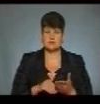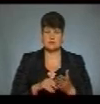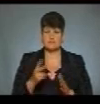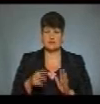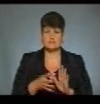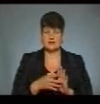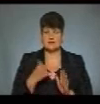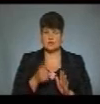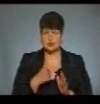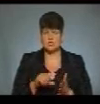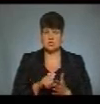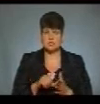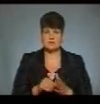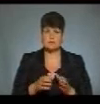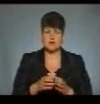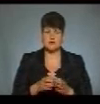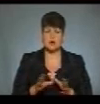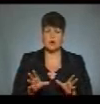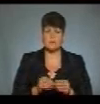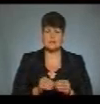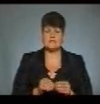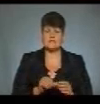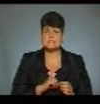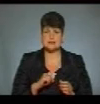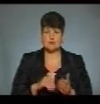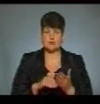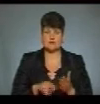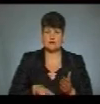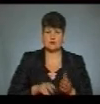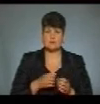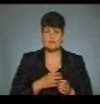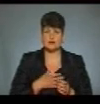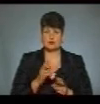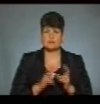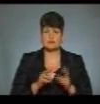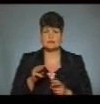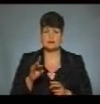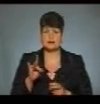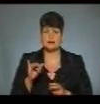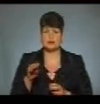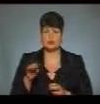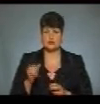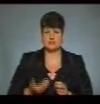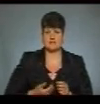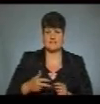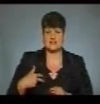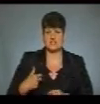29 років, член політичної партії «Об'єднання «Самопоміч», директор приватного підприємства «Трітон», проживає в